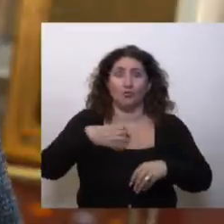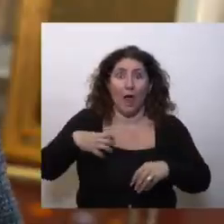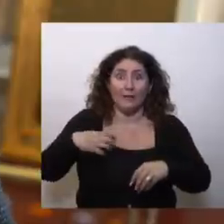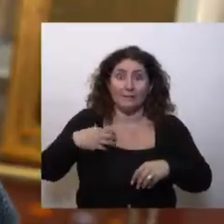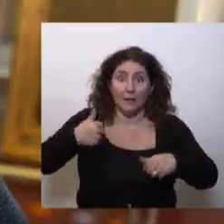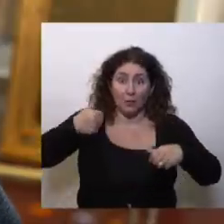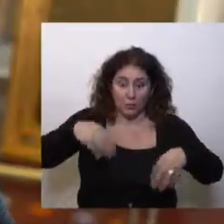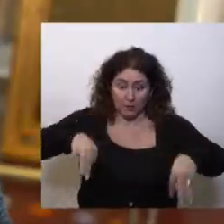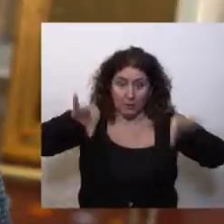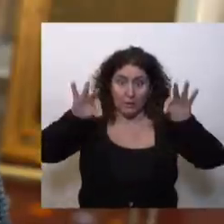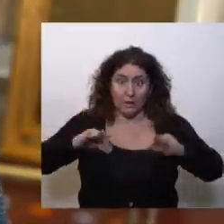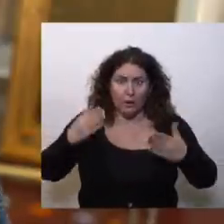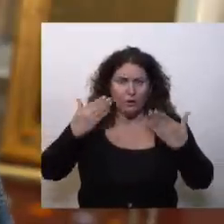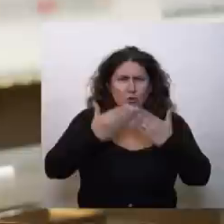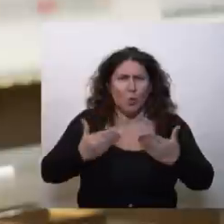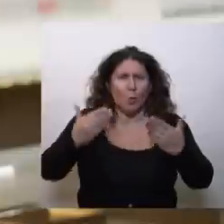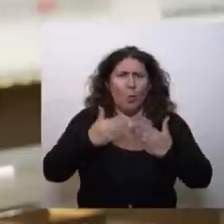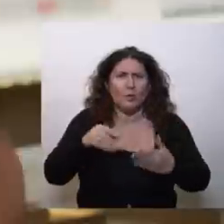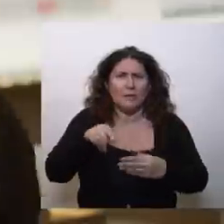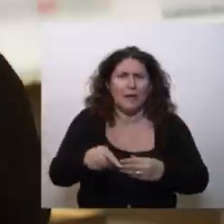sindone. Perché?